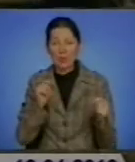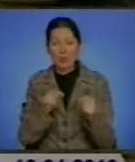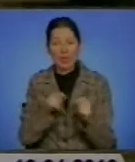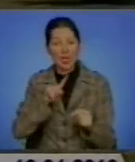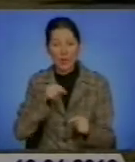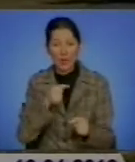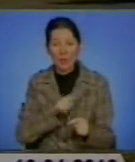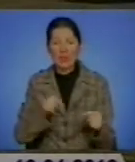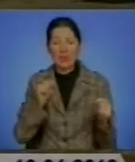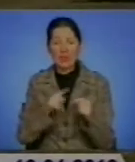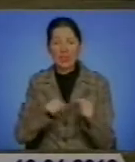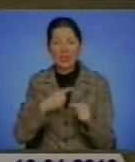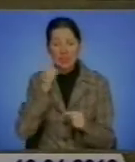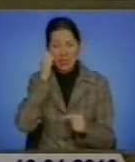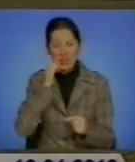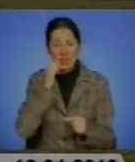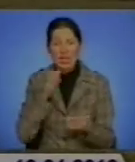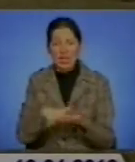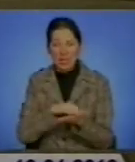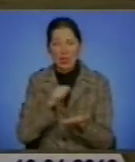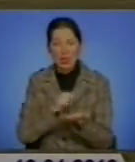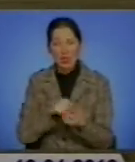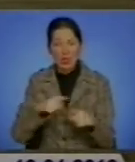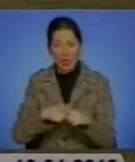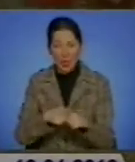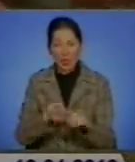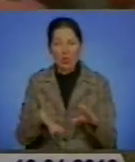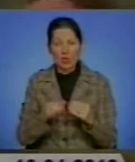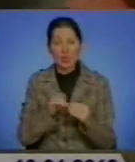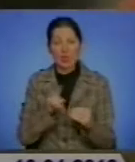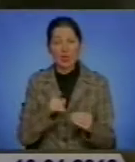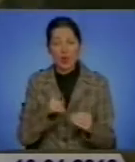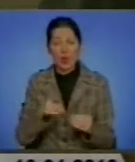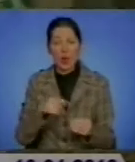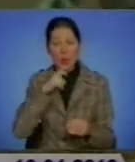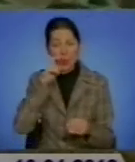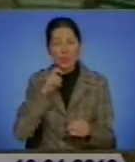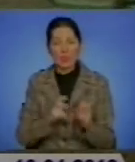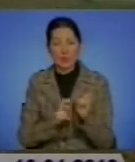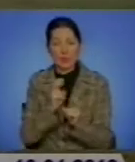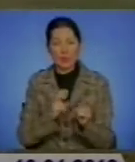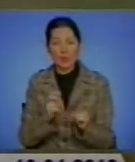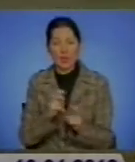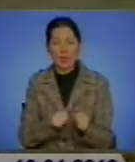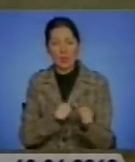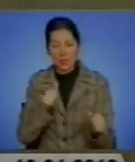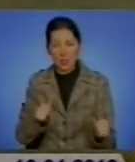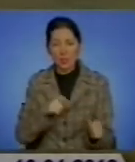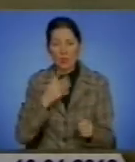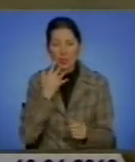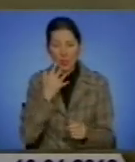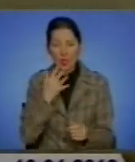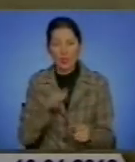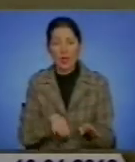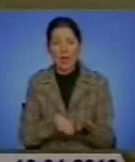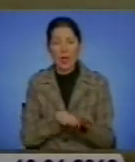через застарілі та зношені потужності, унаслідок чого вітчизняні виробники програють іноземним. Щороку рівень імпорту сільськогосподарської техніки